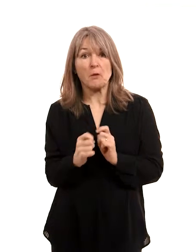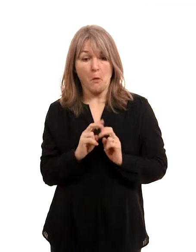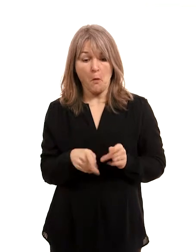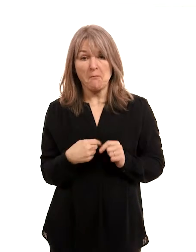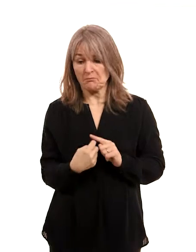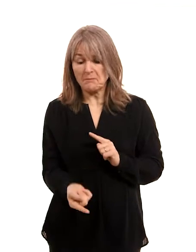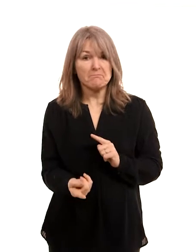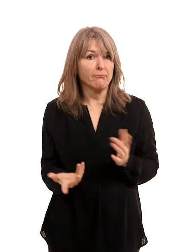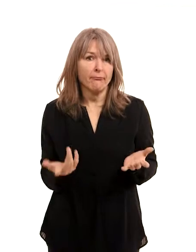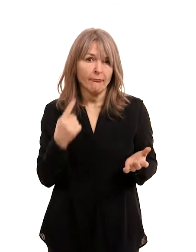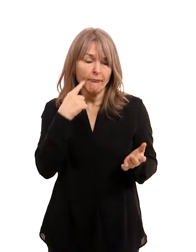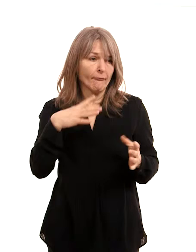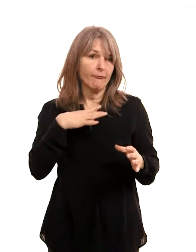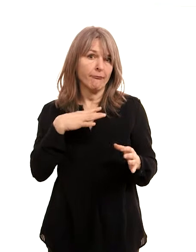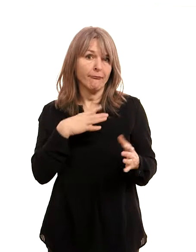fach leol no.